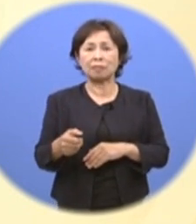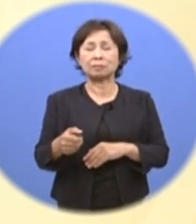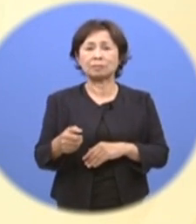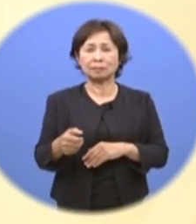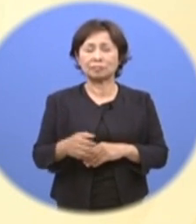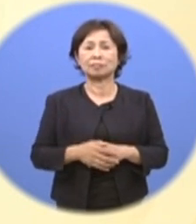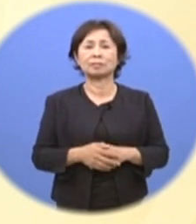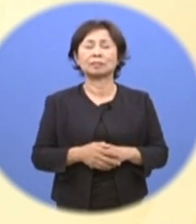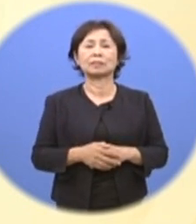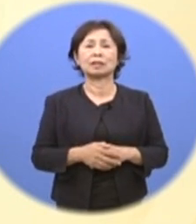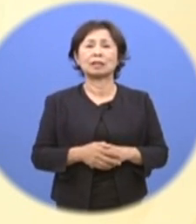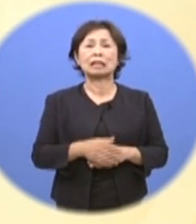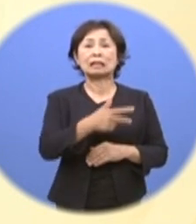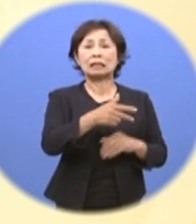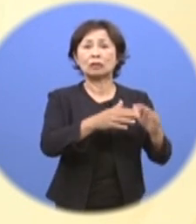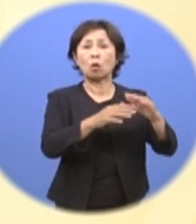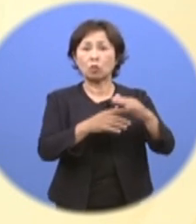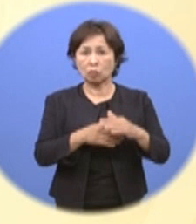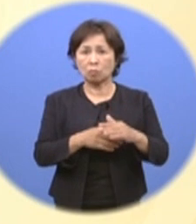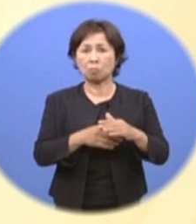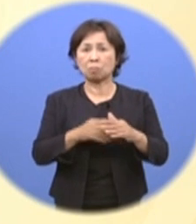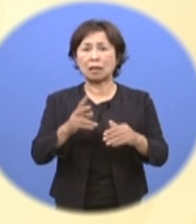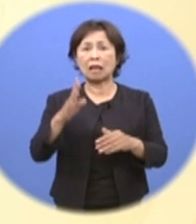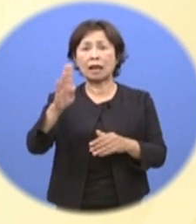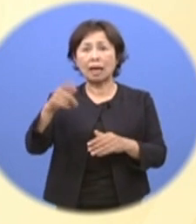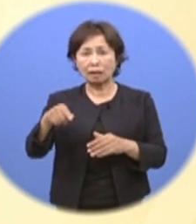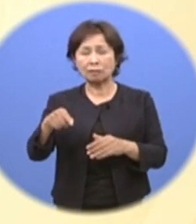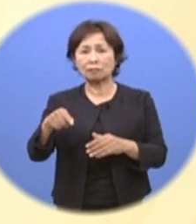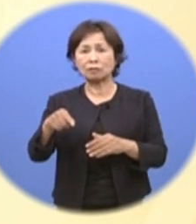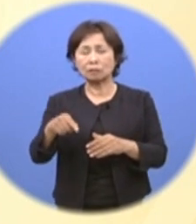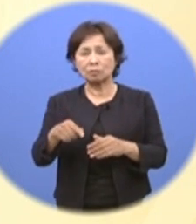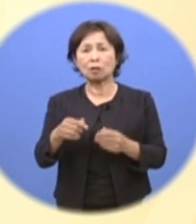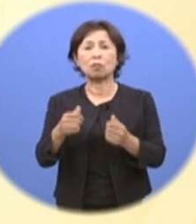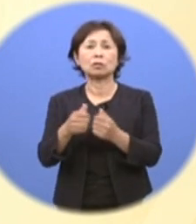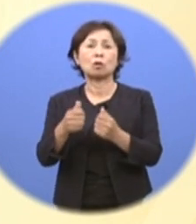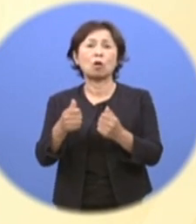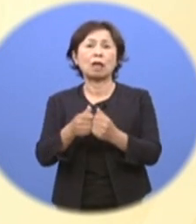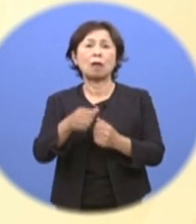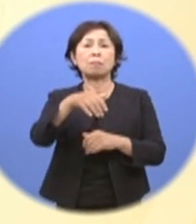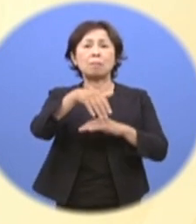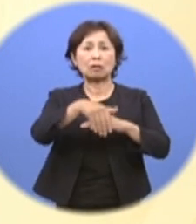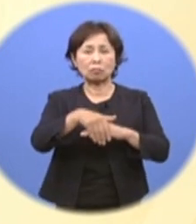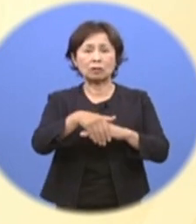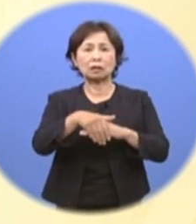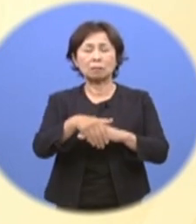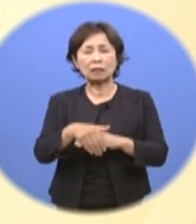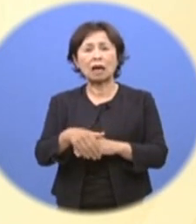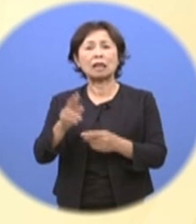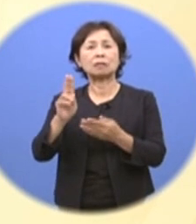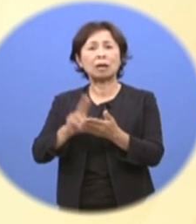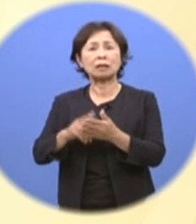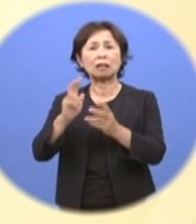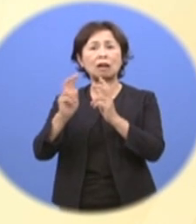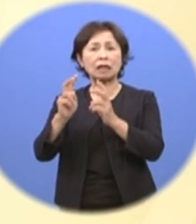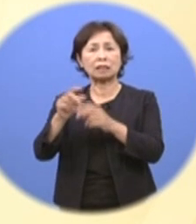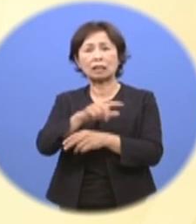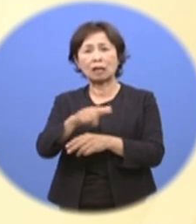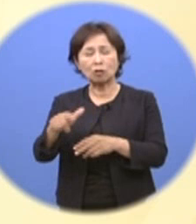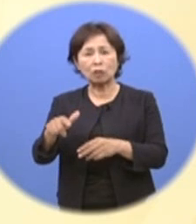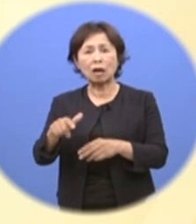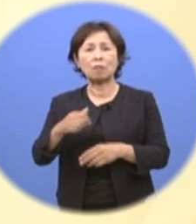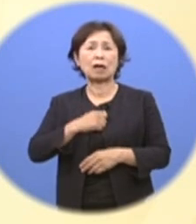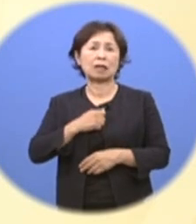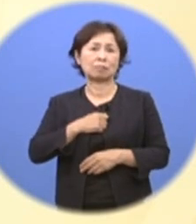口、県の相談窓口、指定設計事務所の相談窓口をご覧いただけます。ブロック